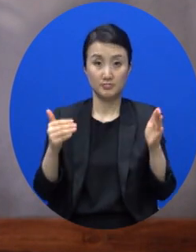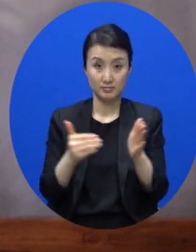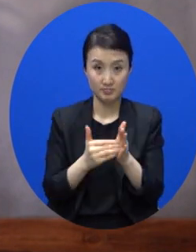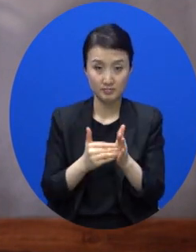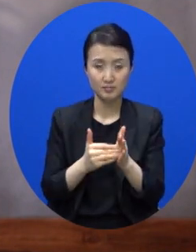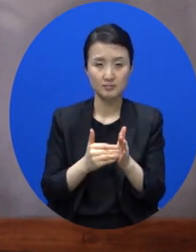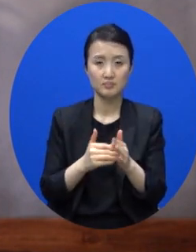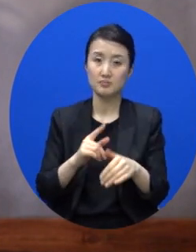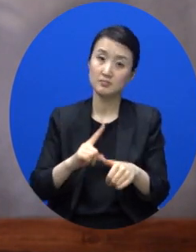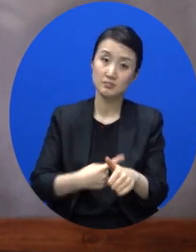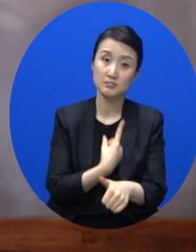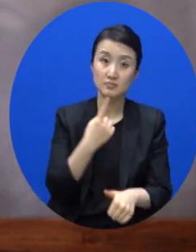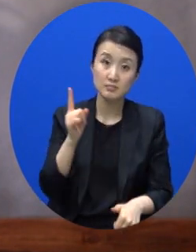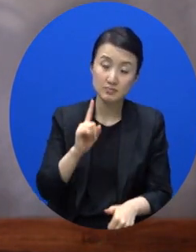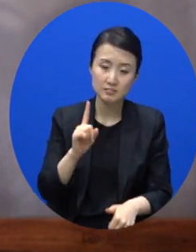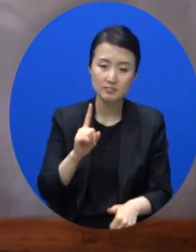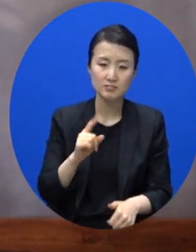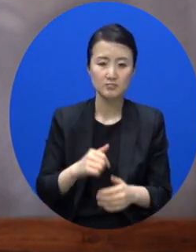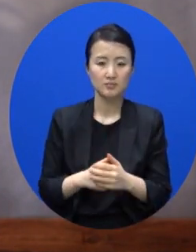요소 요소에서